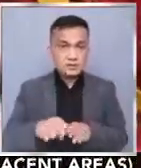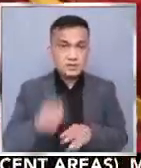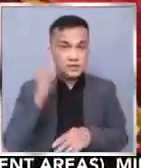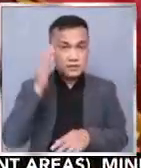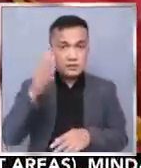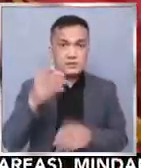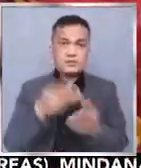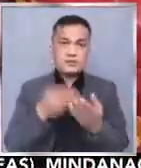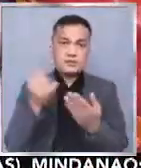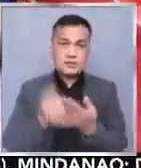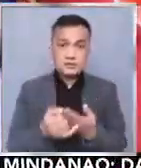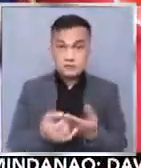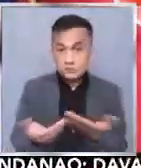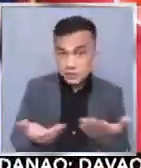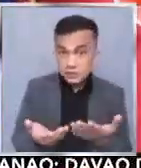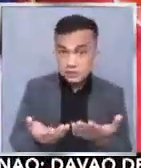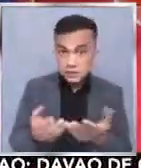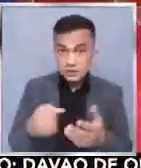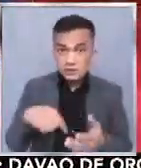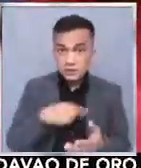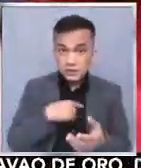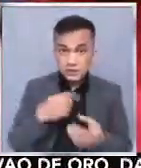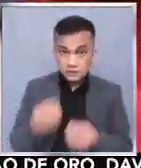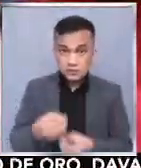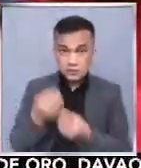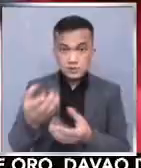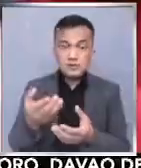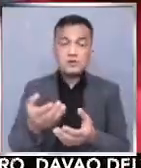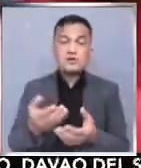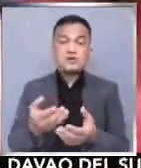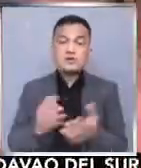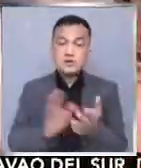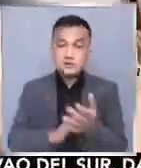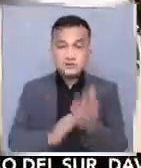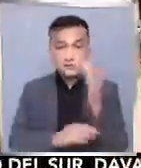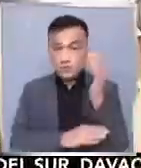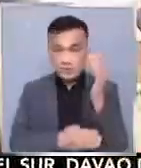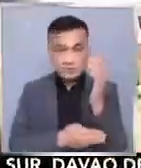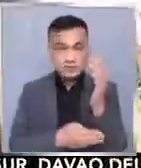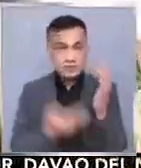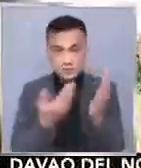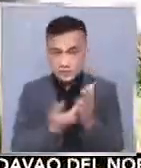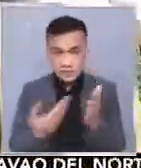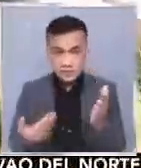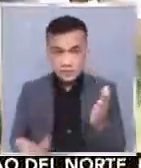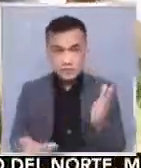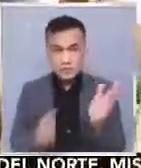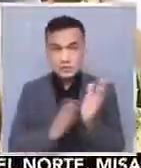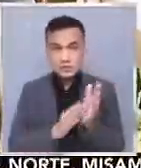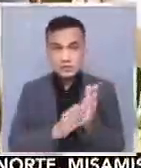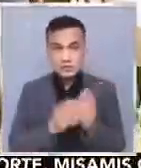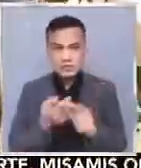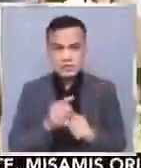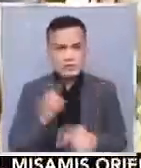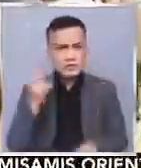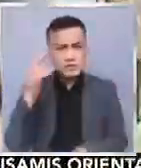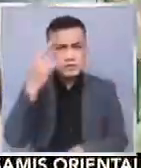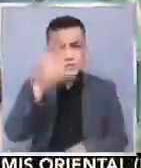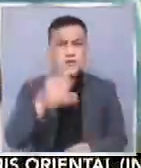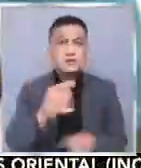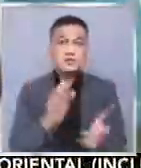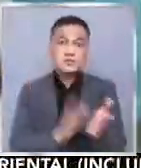saan handog natin ang school bag at kompletong gamit pang eskwela mula sa mga liblib na eskwelahan sa